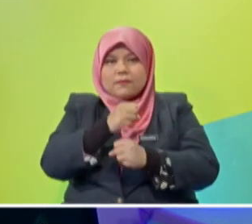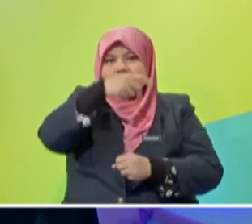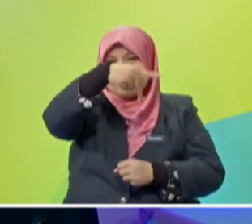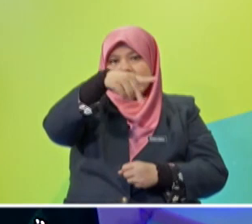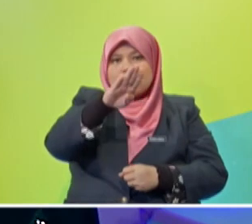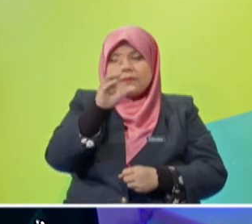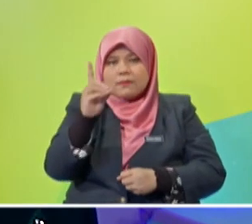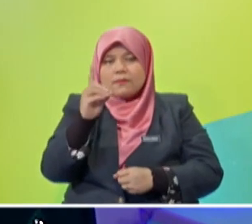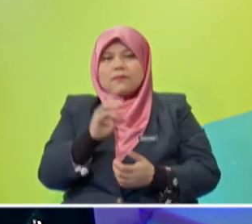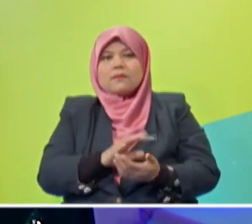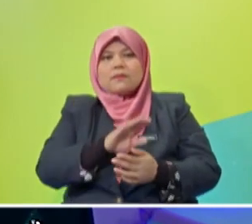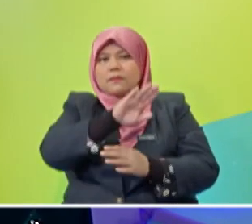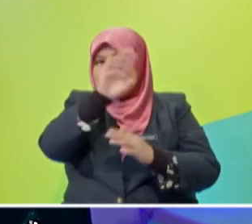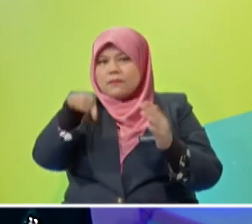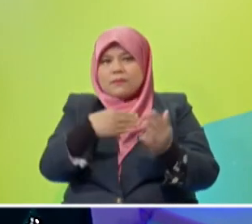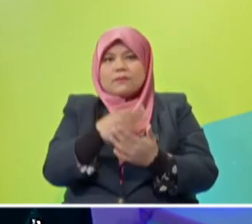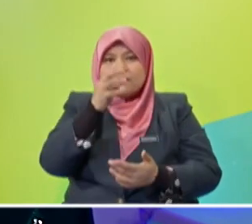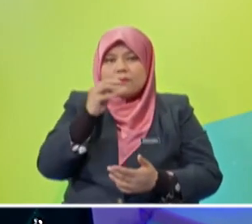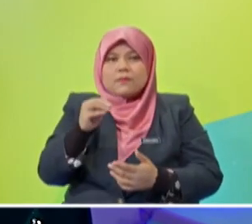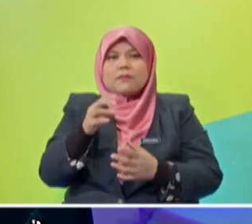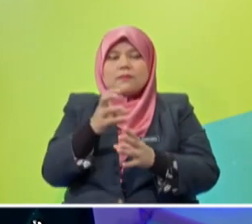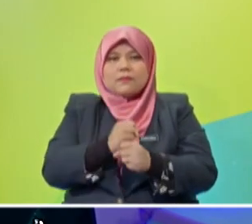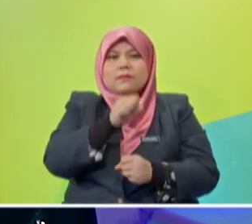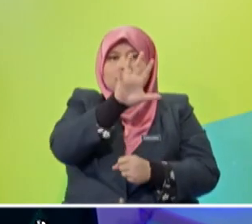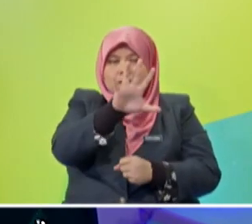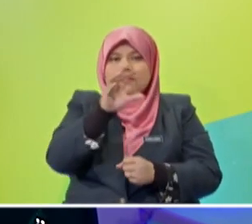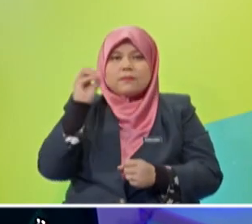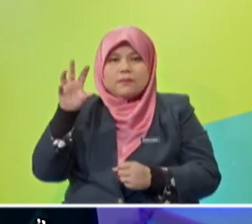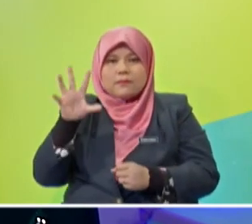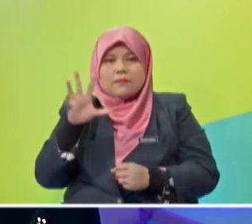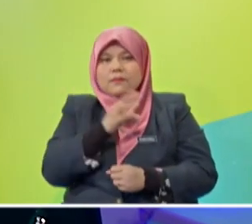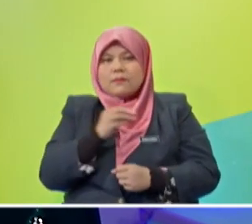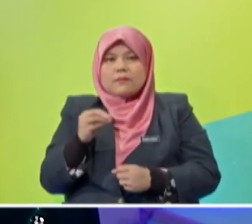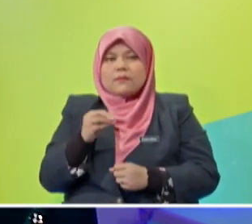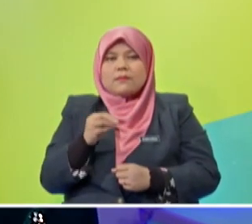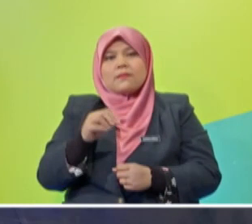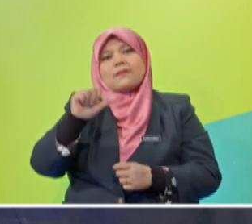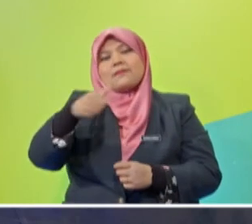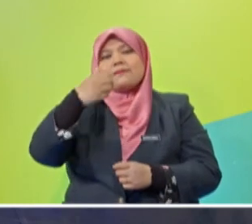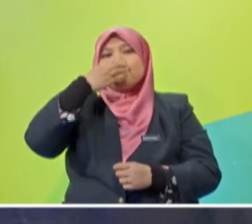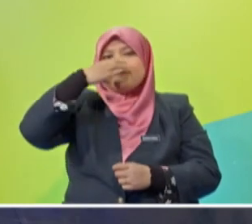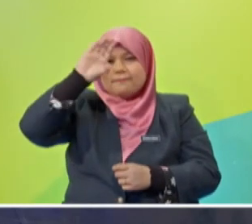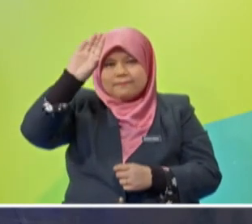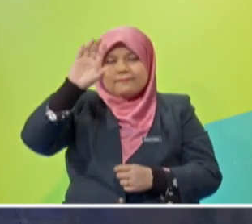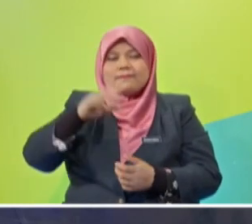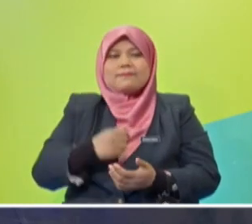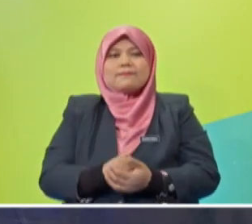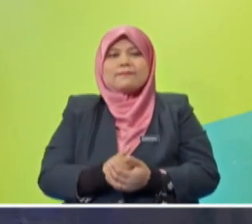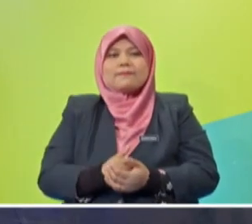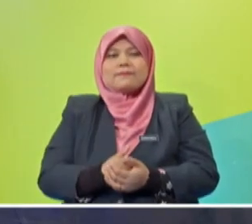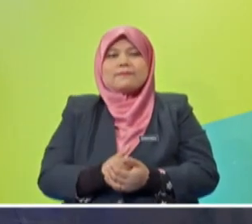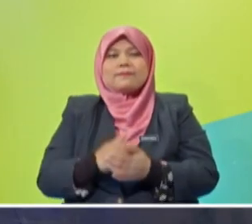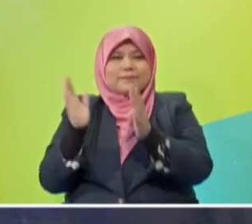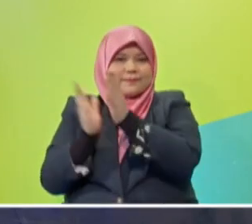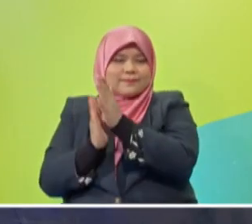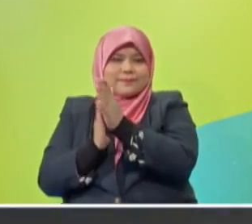setiap murid. Okay. Setiap murid mendapat 5 bintang dan mendapat grade cemerlang. Cemerlang. Alhamdulillah. Berikan